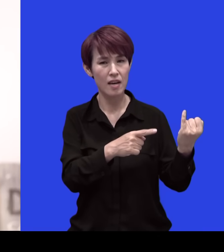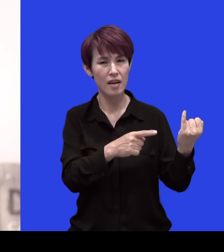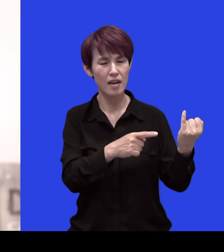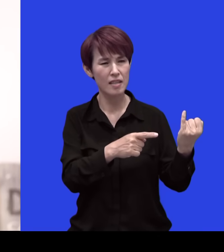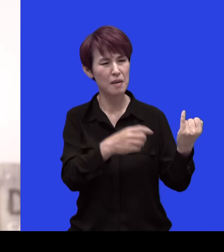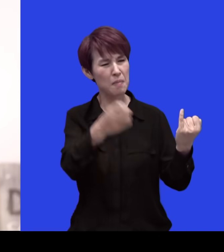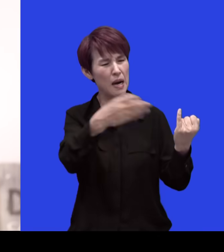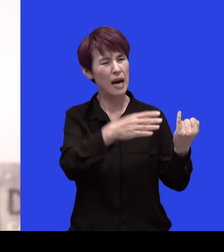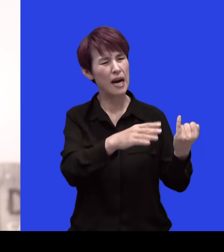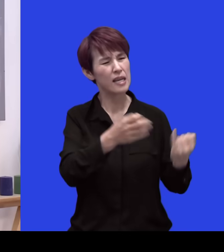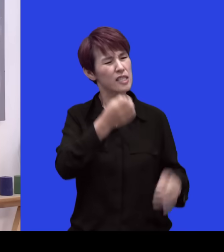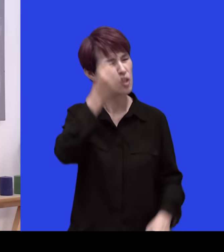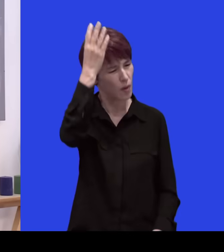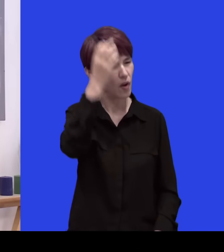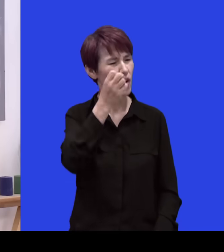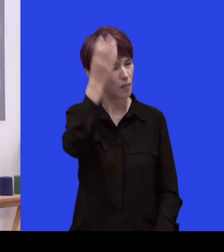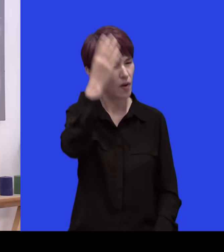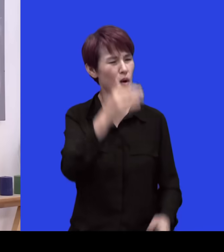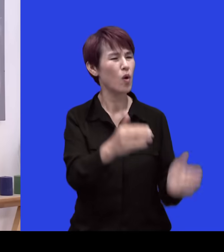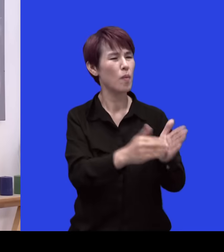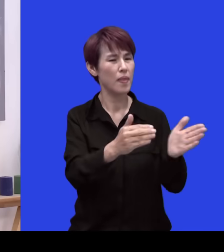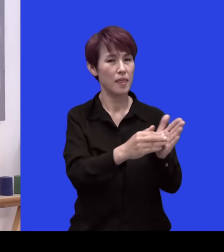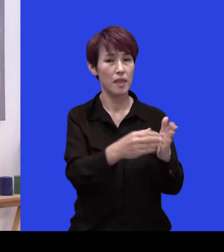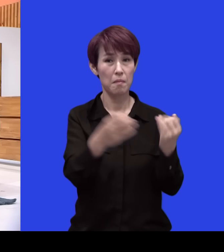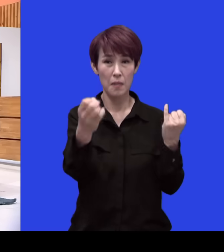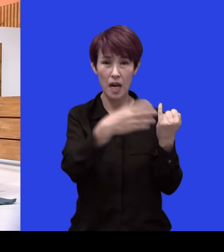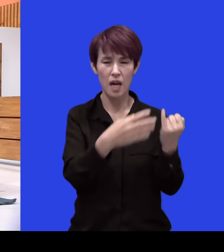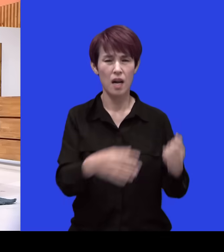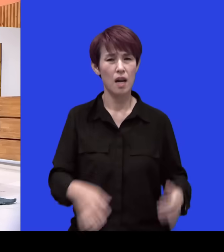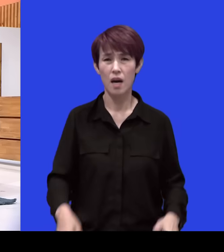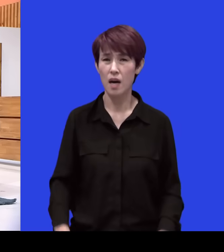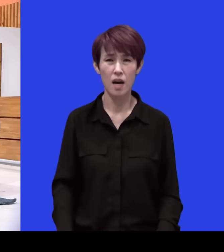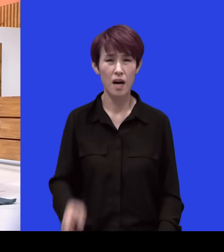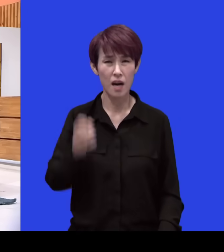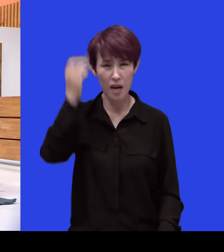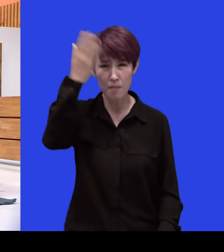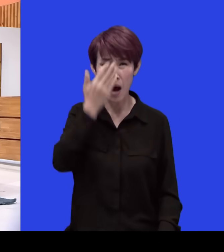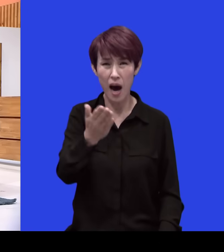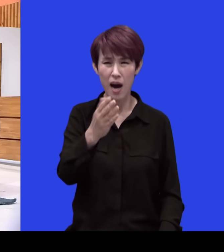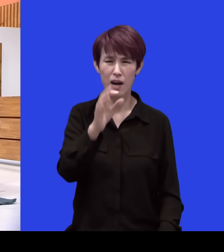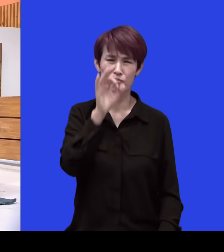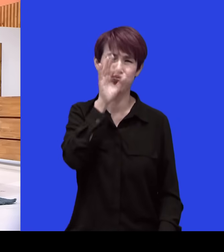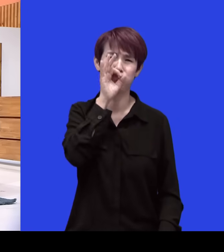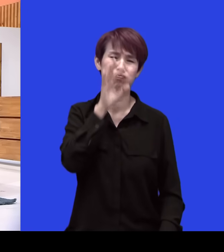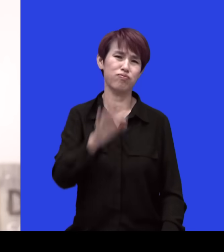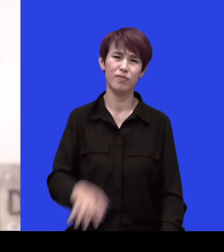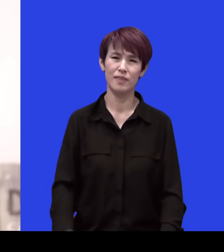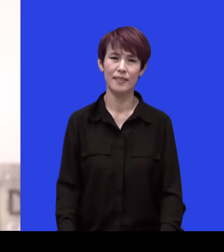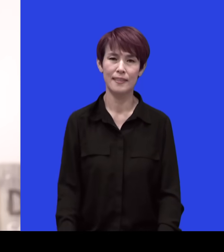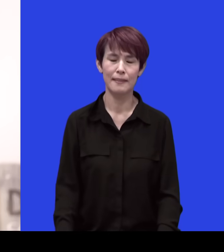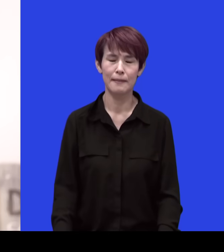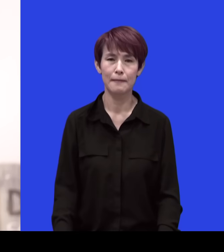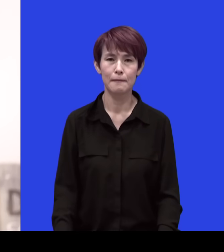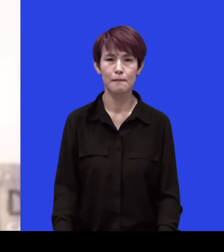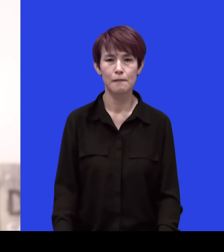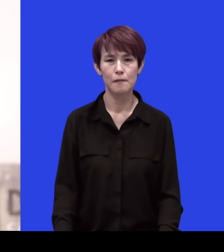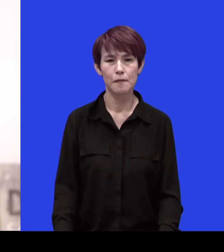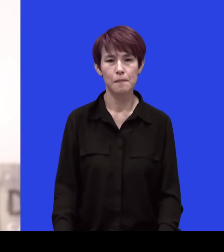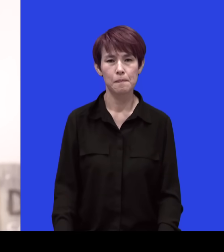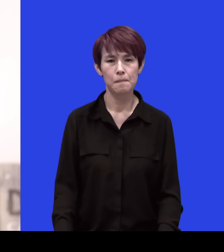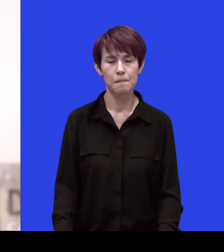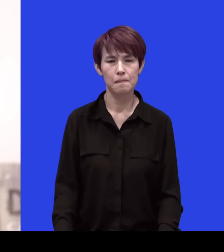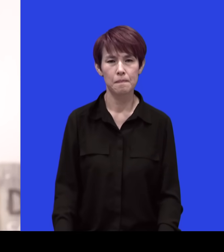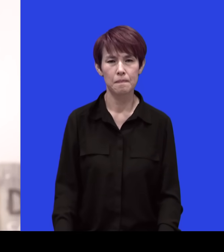그만 잊어버려. 네. 말이 잊어버리지. 어떻게 잊어버리지. 잊어버리죠? 이게 예, 어떻게 잊어버리죠? 잊어버리지. 네. 근데 이